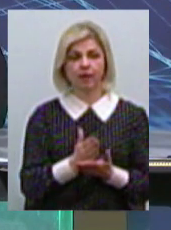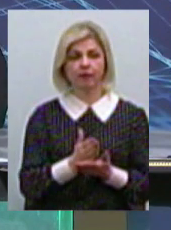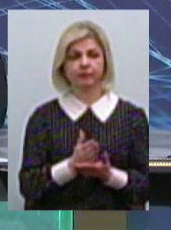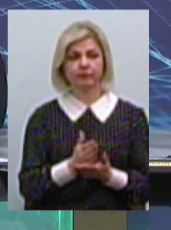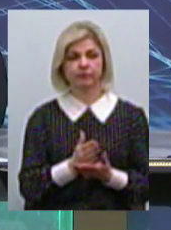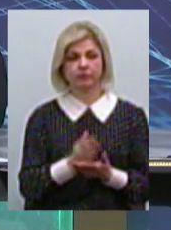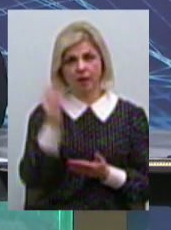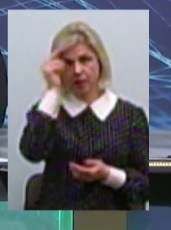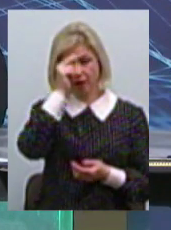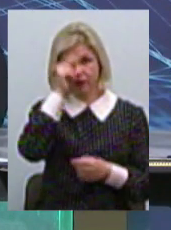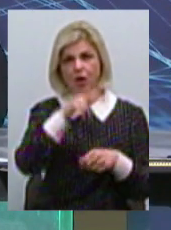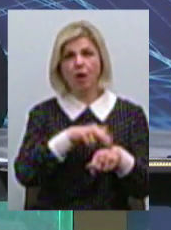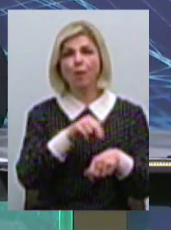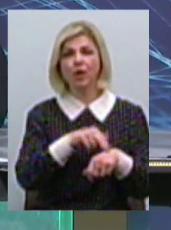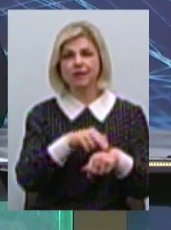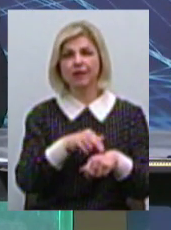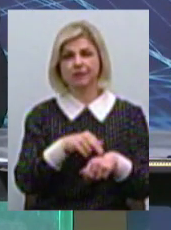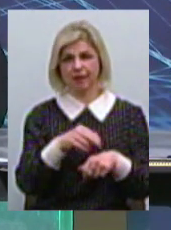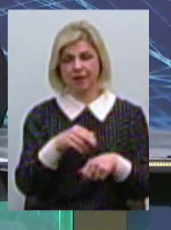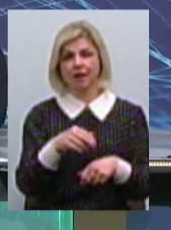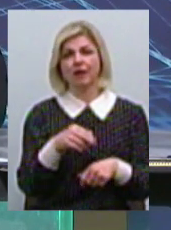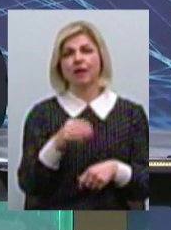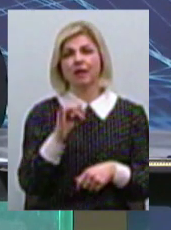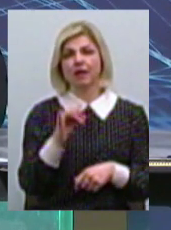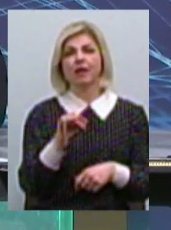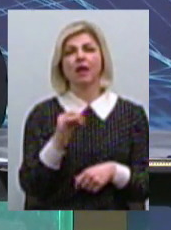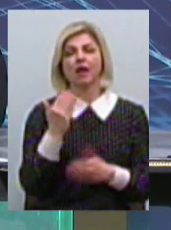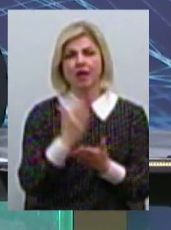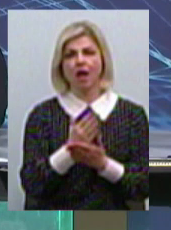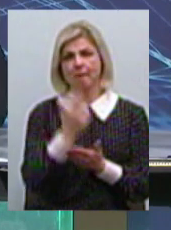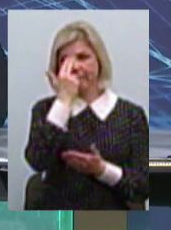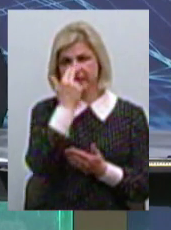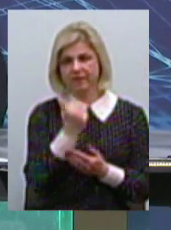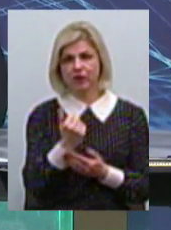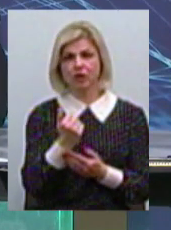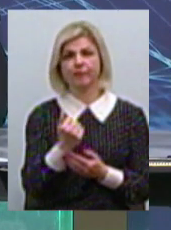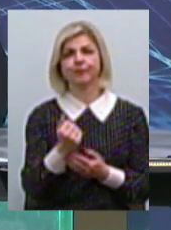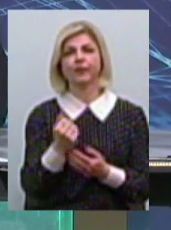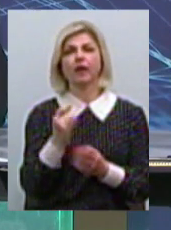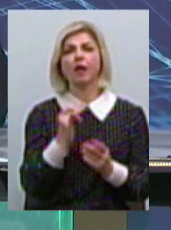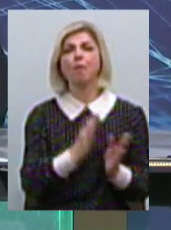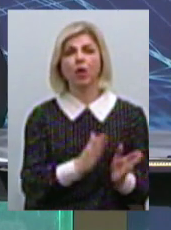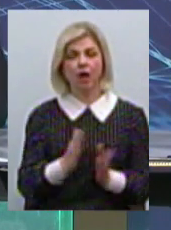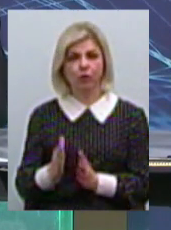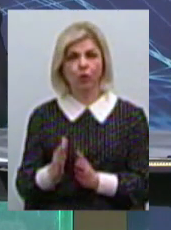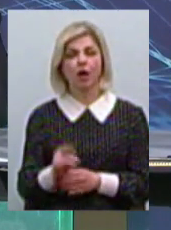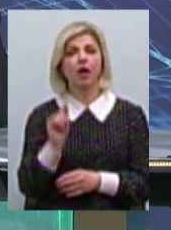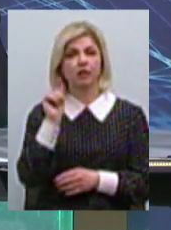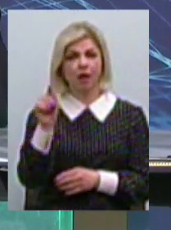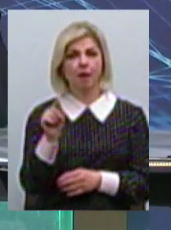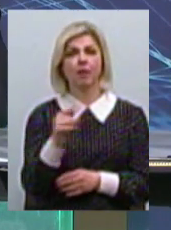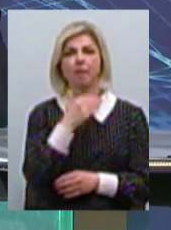де навчаються патрульні поліцейські, де вже є певні звичаї, є певний порядок, і там з